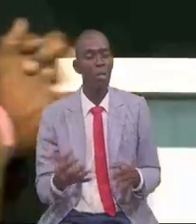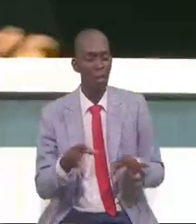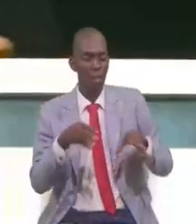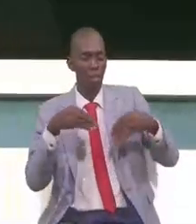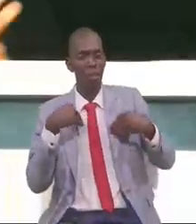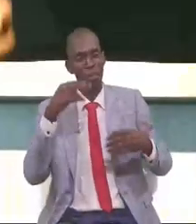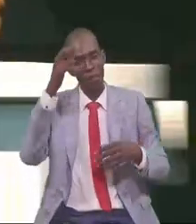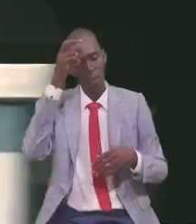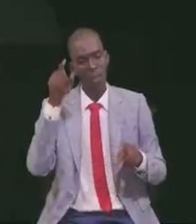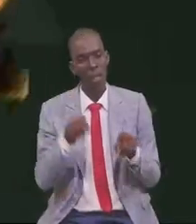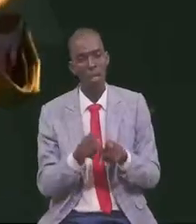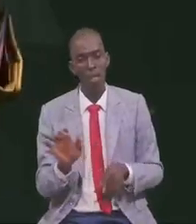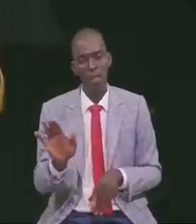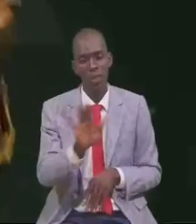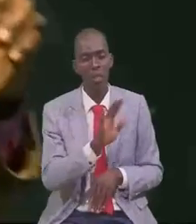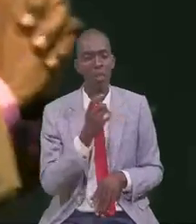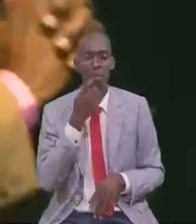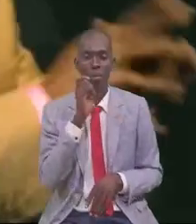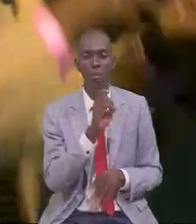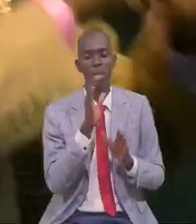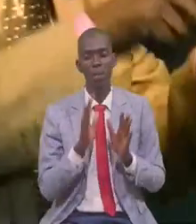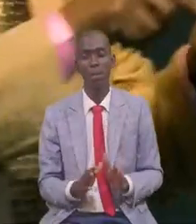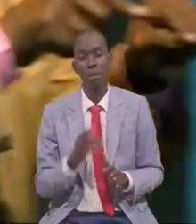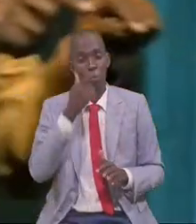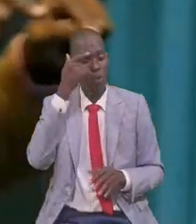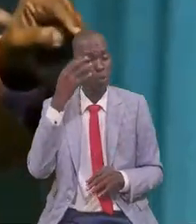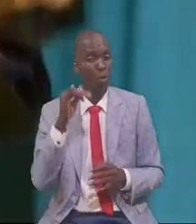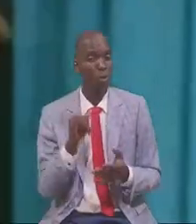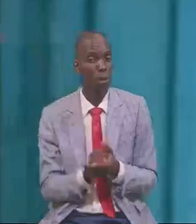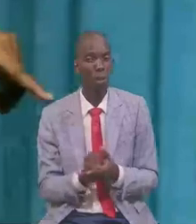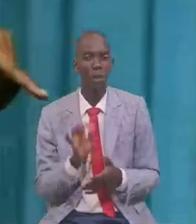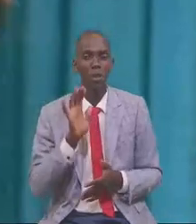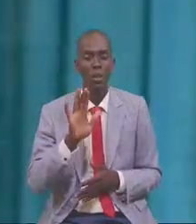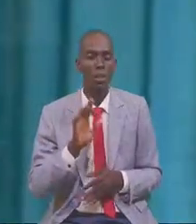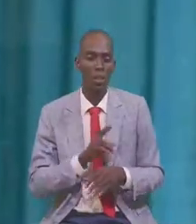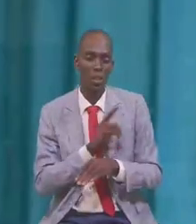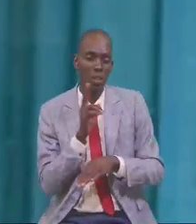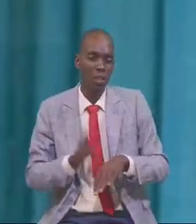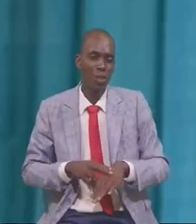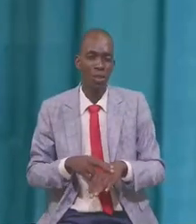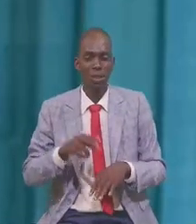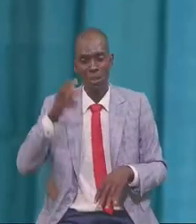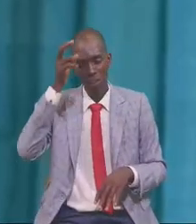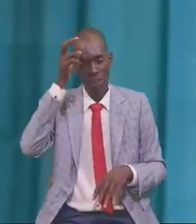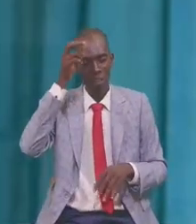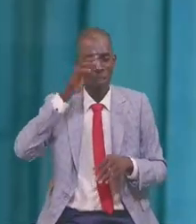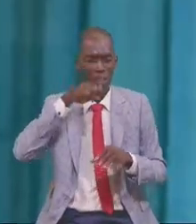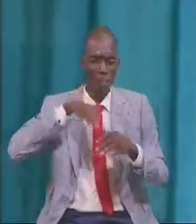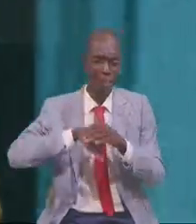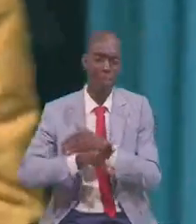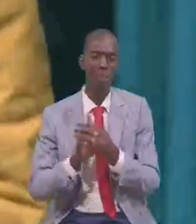cela, leur nature, Satan est entré dans leur nature.